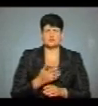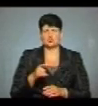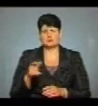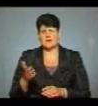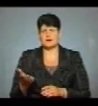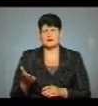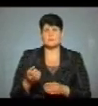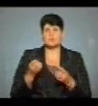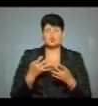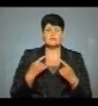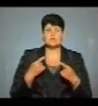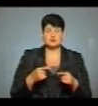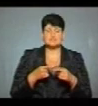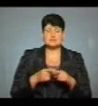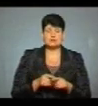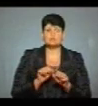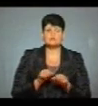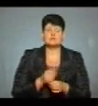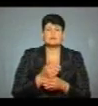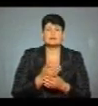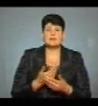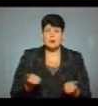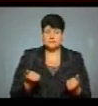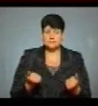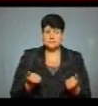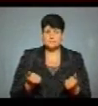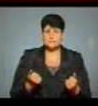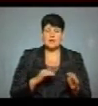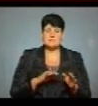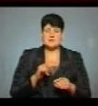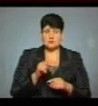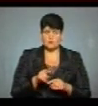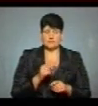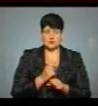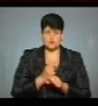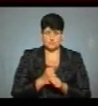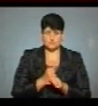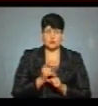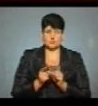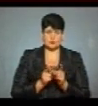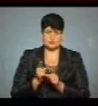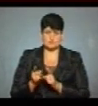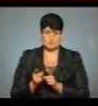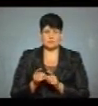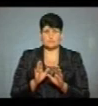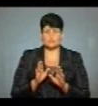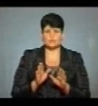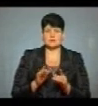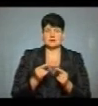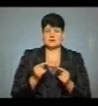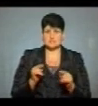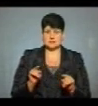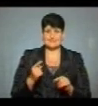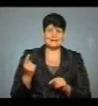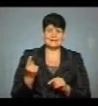нас просто іншої технічної можливості на сьогодні немає. Після того, як ви зробите цю зміну? Ми перейдемо на іншу.